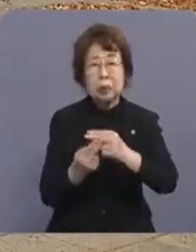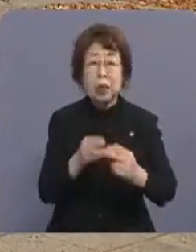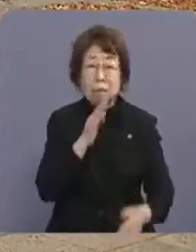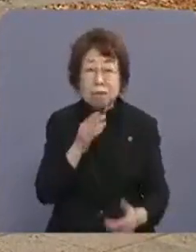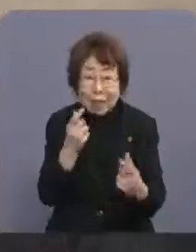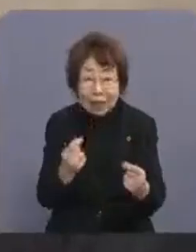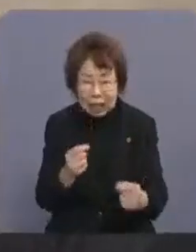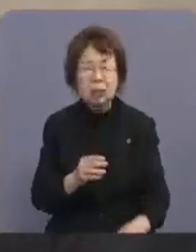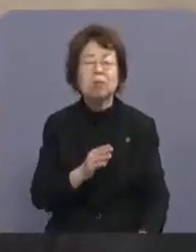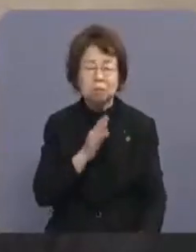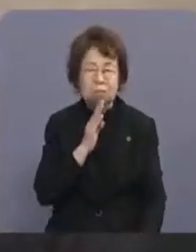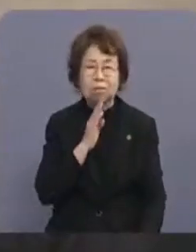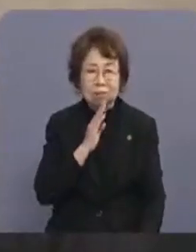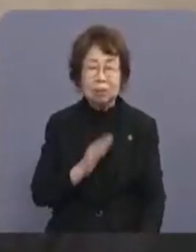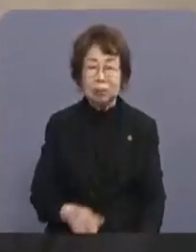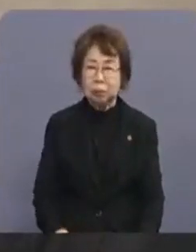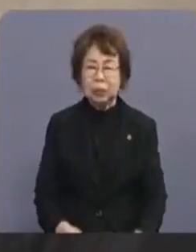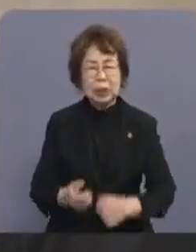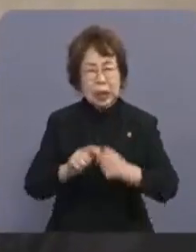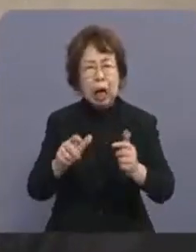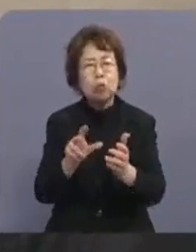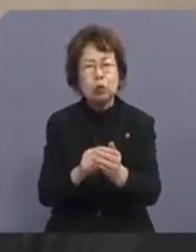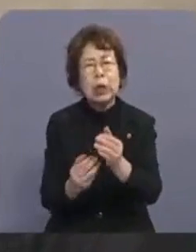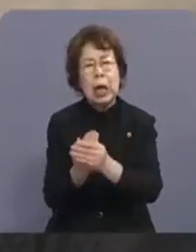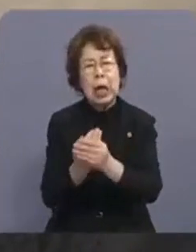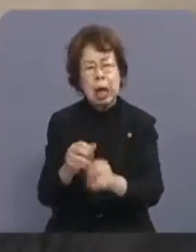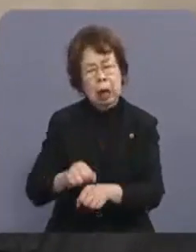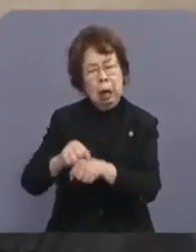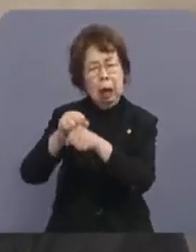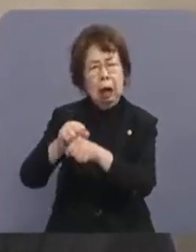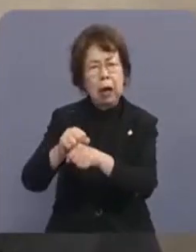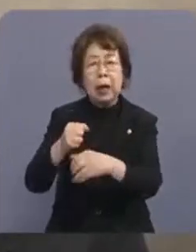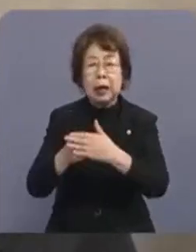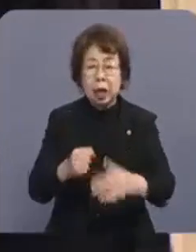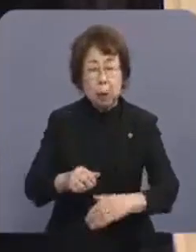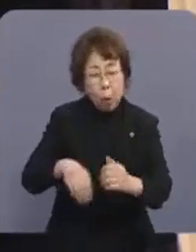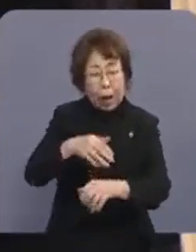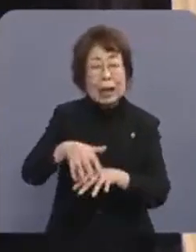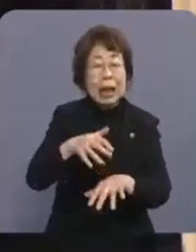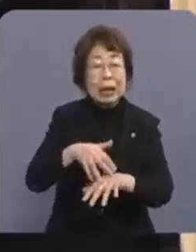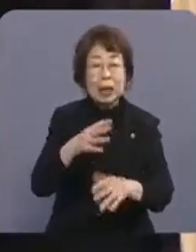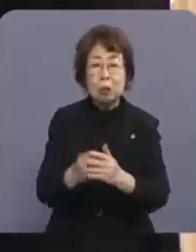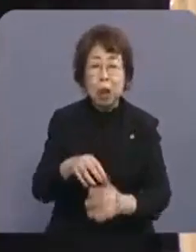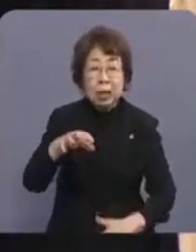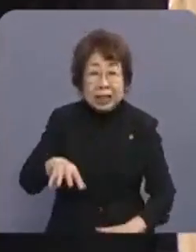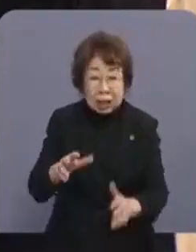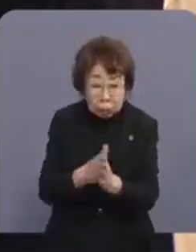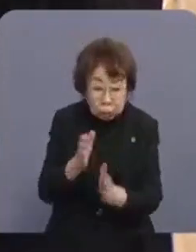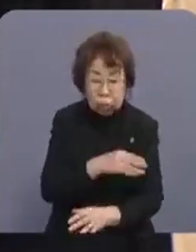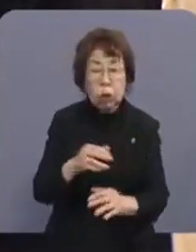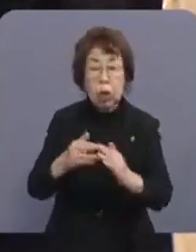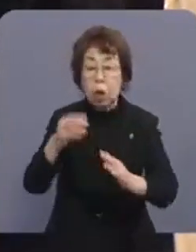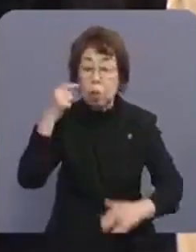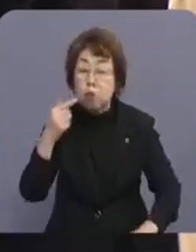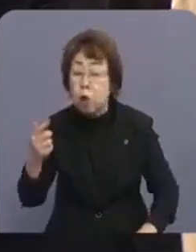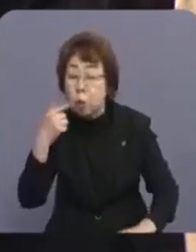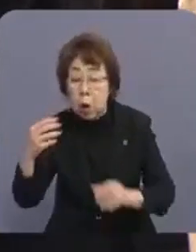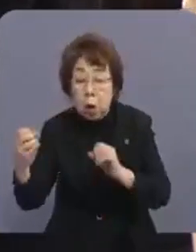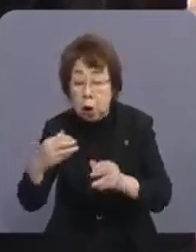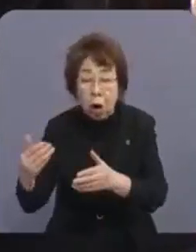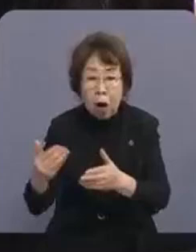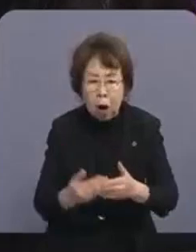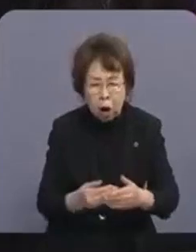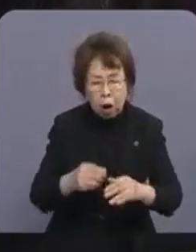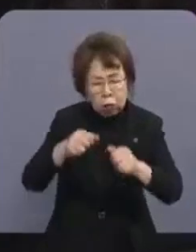본다는 거죠네 맞습니다 어 이런 여러 가지 문제가 산적해 있기 때문에 환경 단체들은 지금부터 주민 의견 수렴 절차를